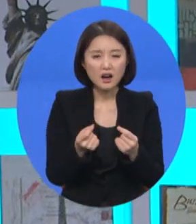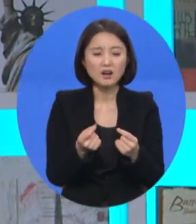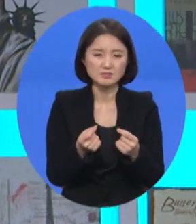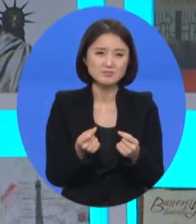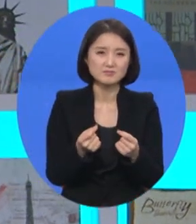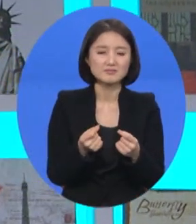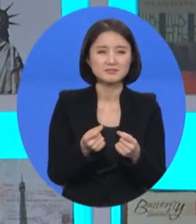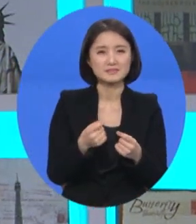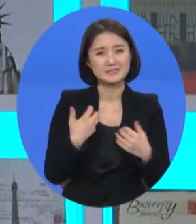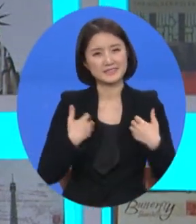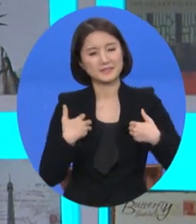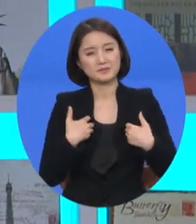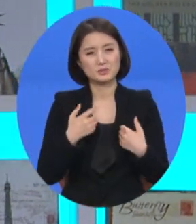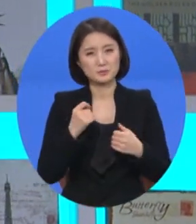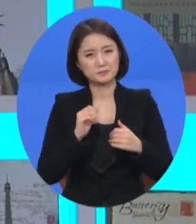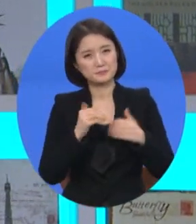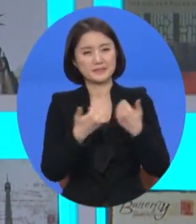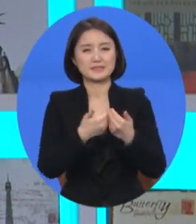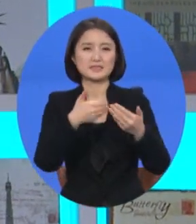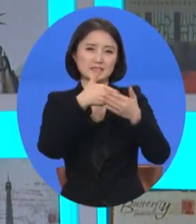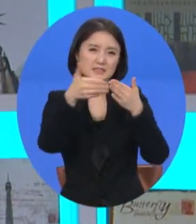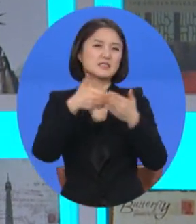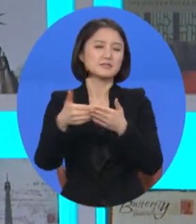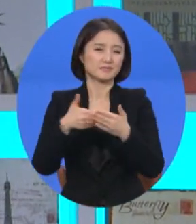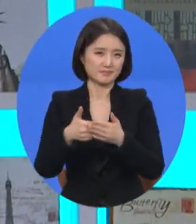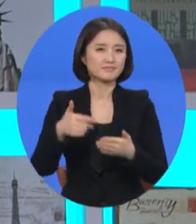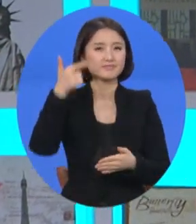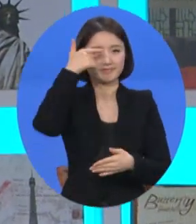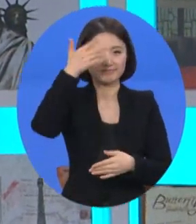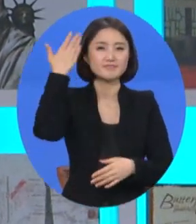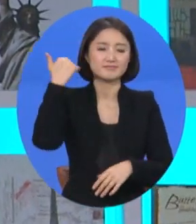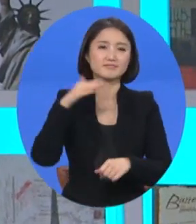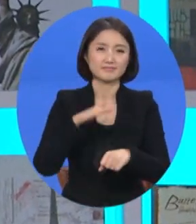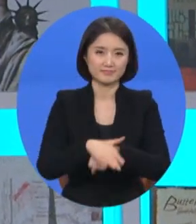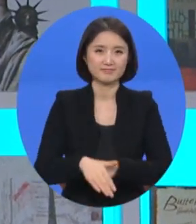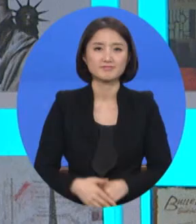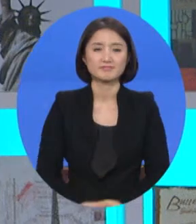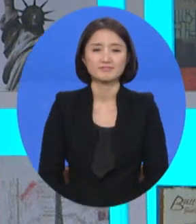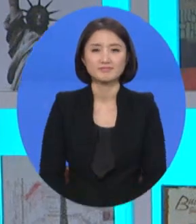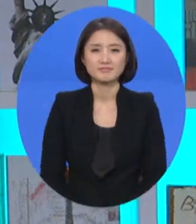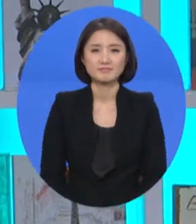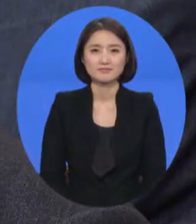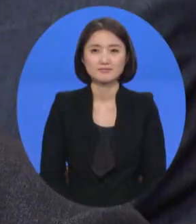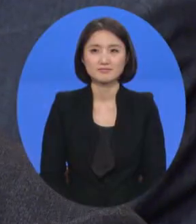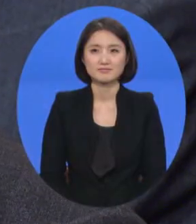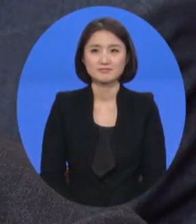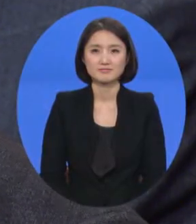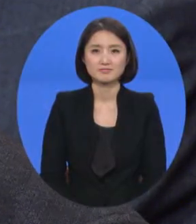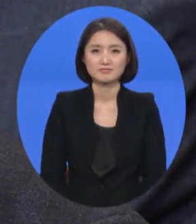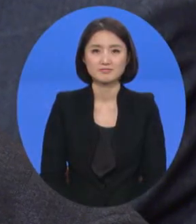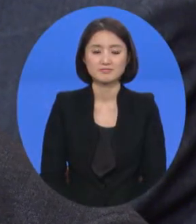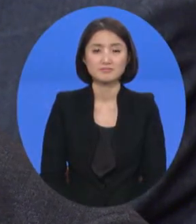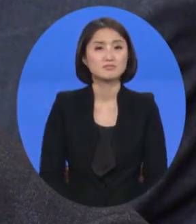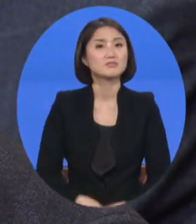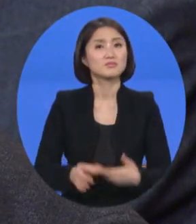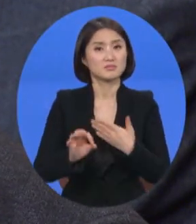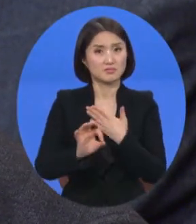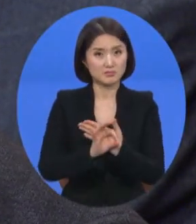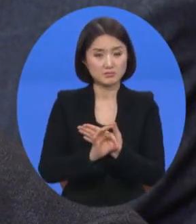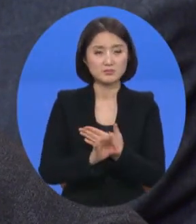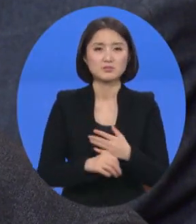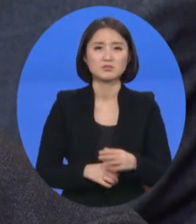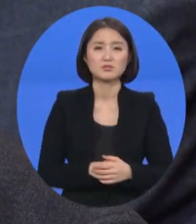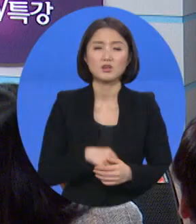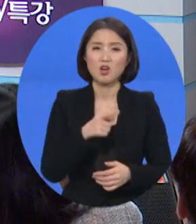살짝 이렇게 우리한테 그런 작품들을 그렇게 받게 하기도 하는 것이죠 아닌 게 아니라 그러면 이런 벽 땀을